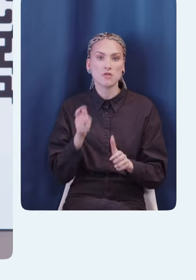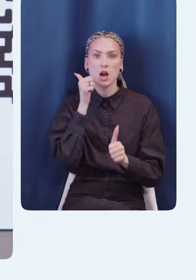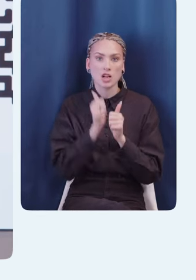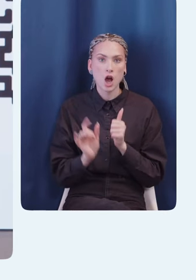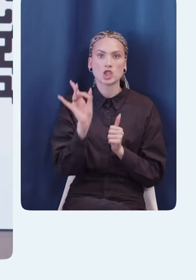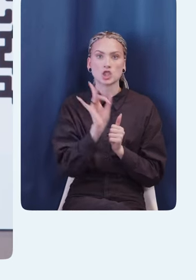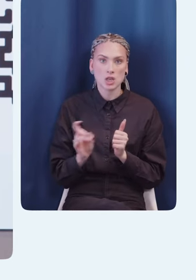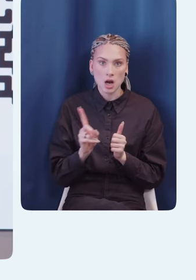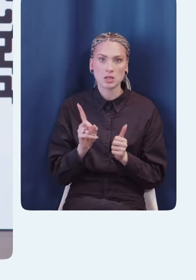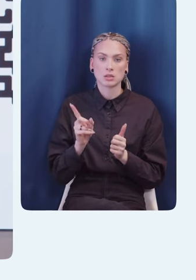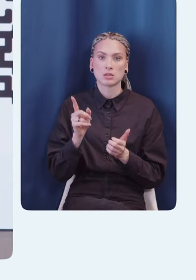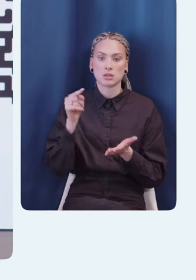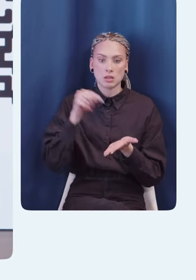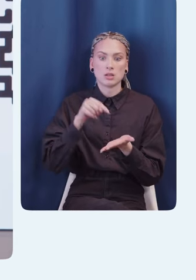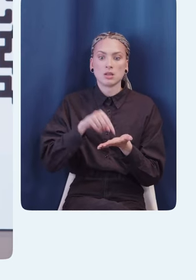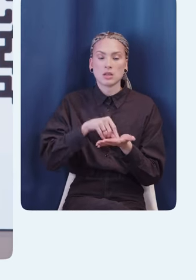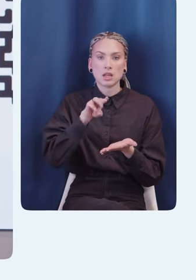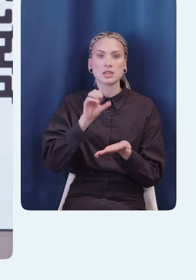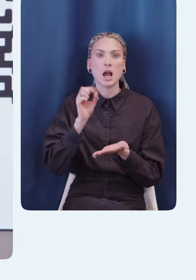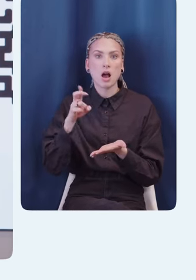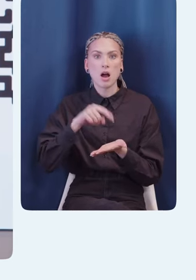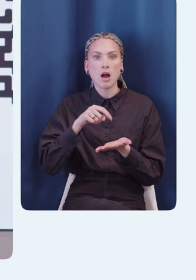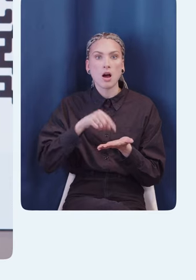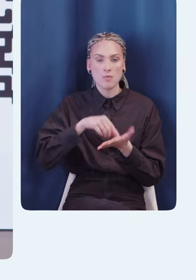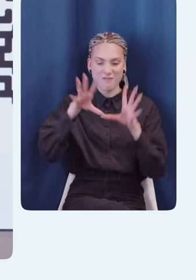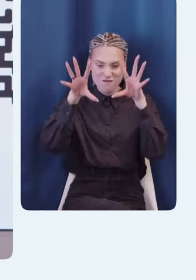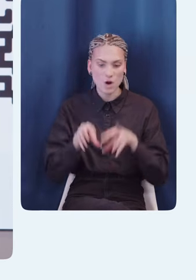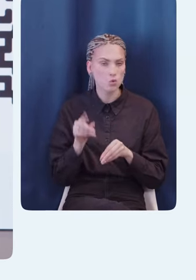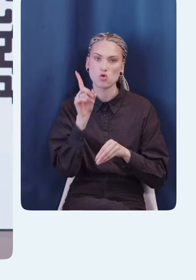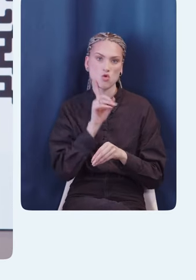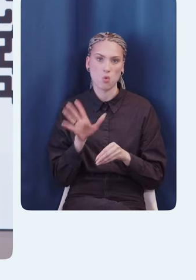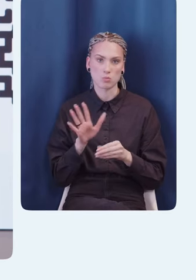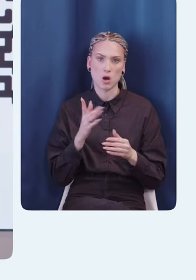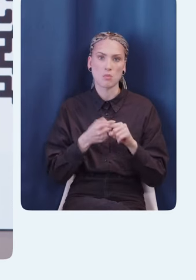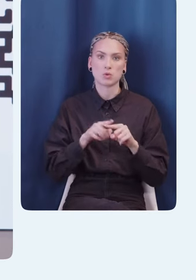раз протыкивать табом весь интерфейс — это не очень удобно, особенно когда он